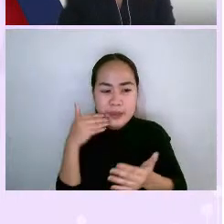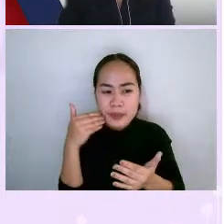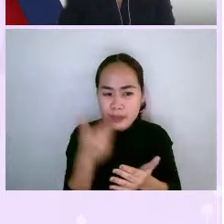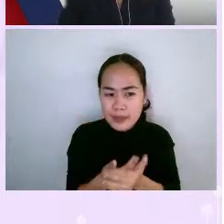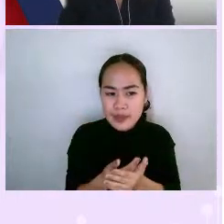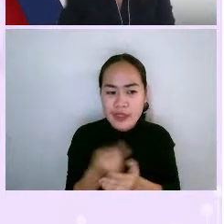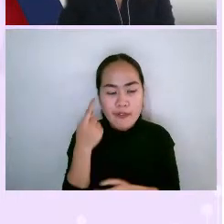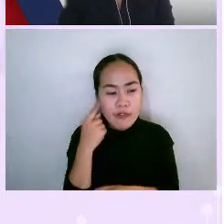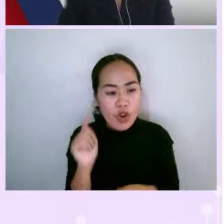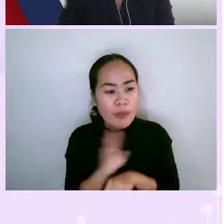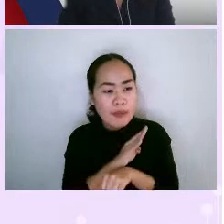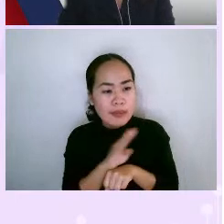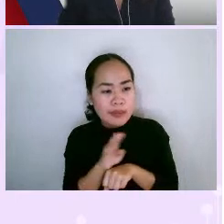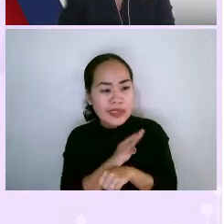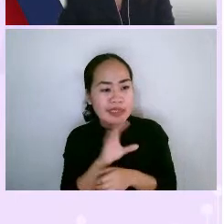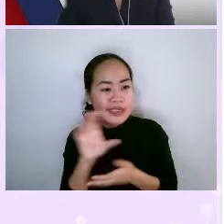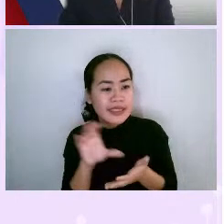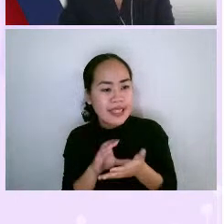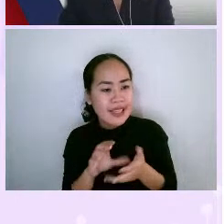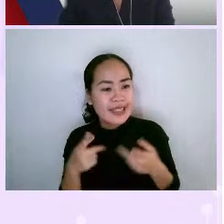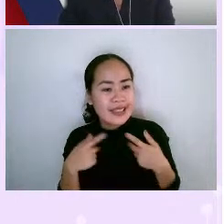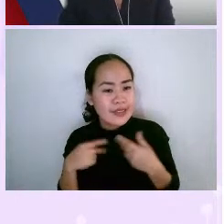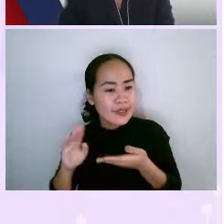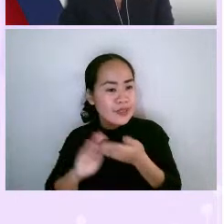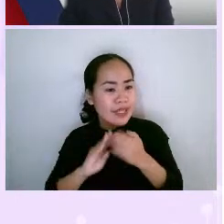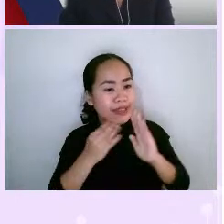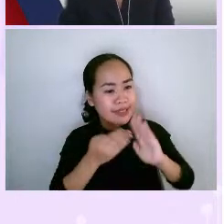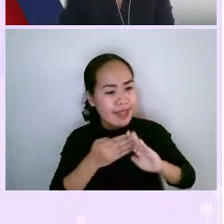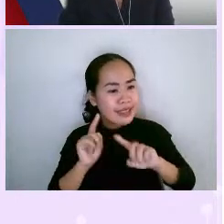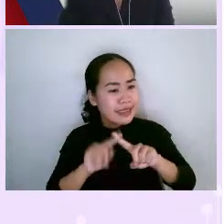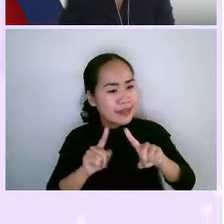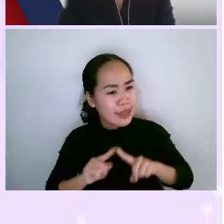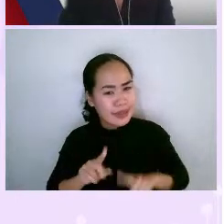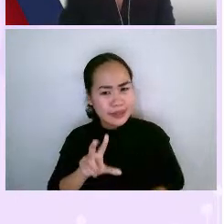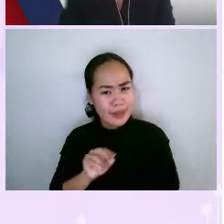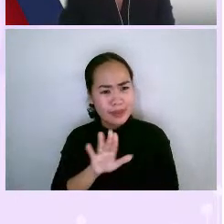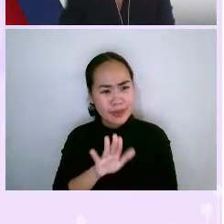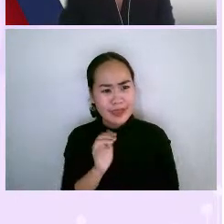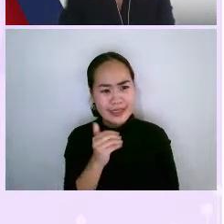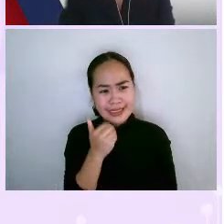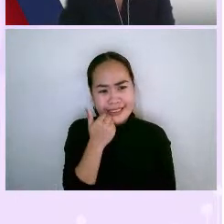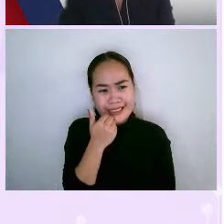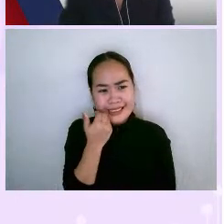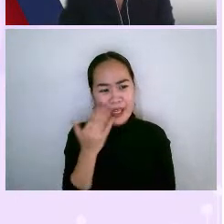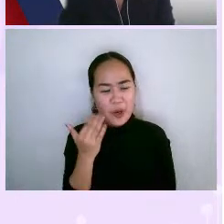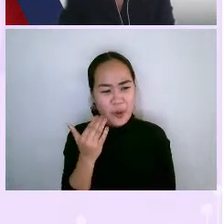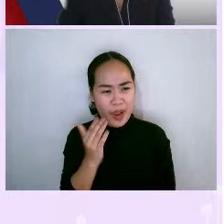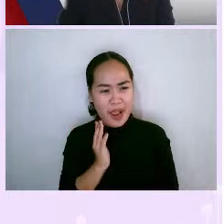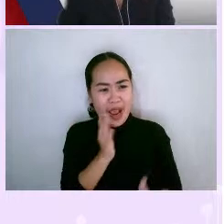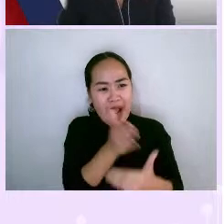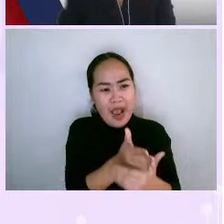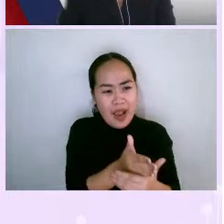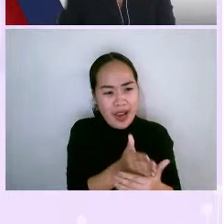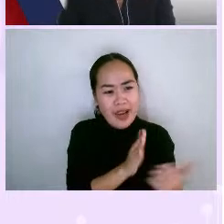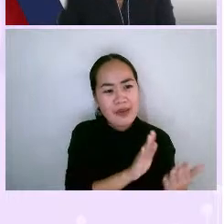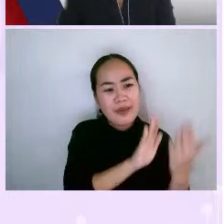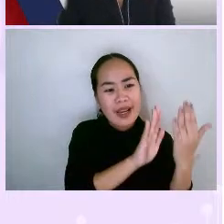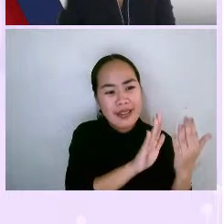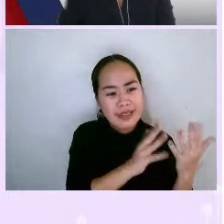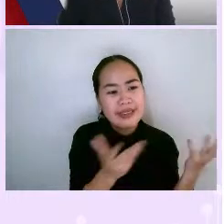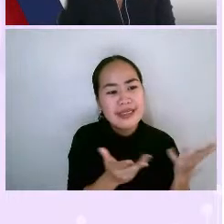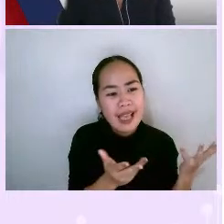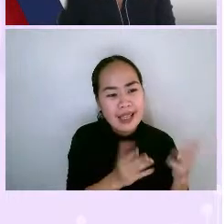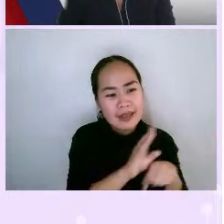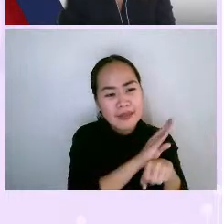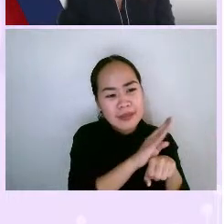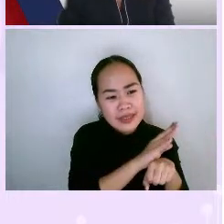these municipalities and cities. So wag po kayong mangimi na lumapit sa ating mga business counselors na nandyan sa